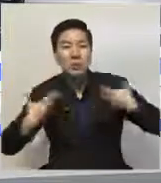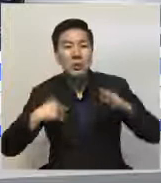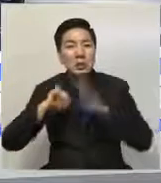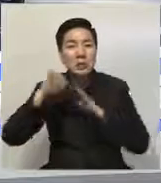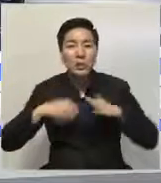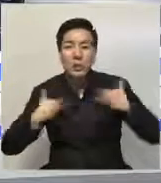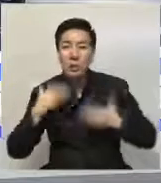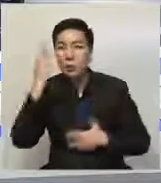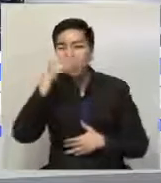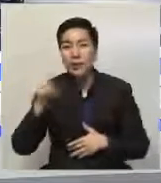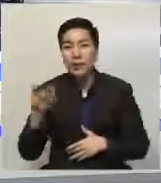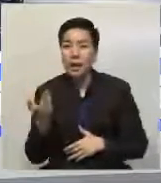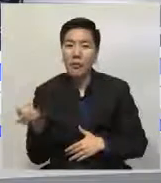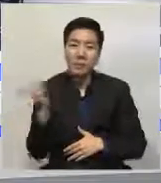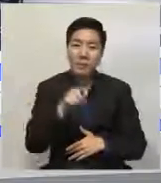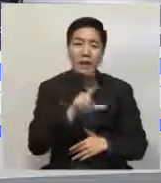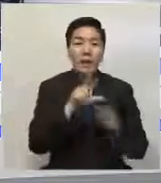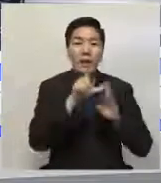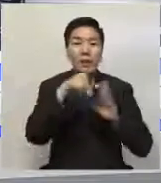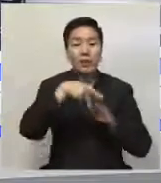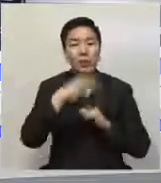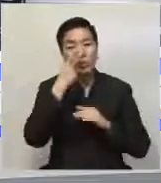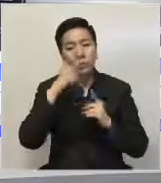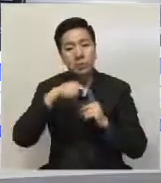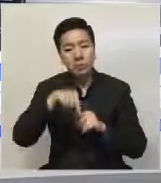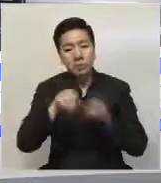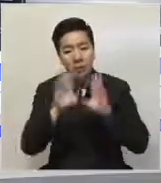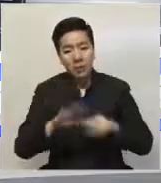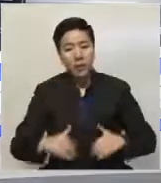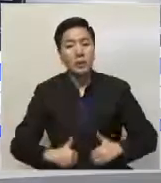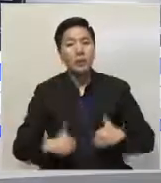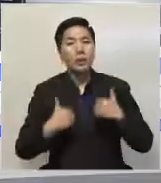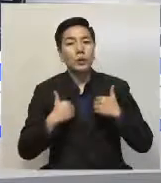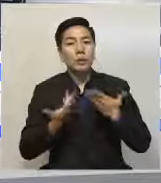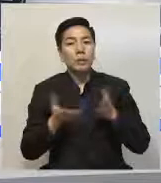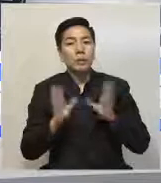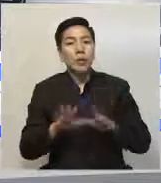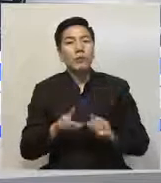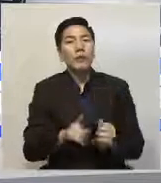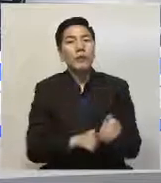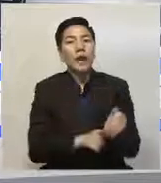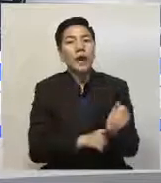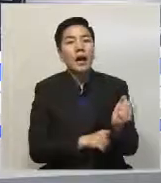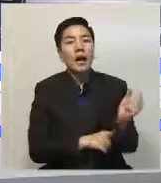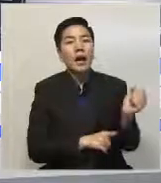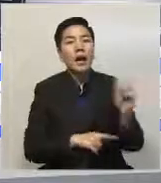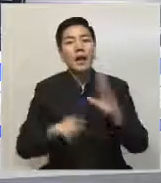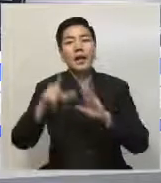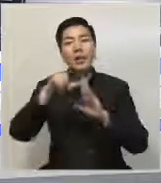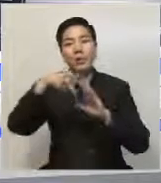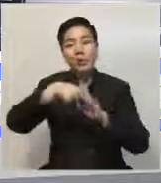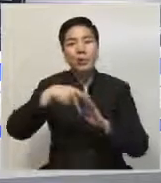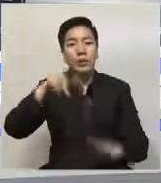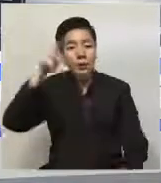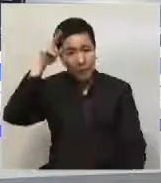ความสวยงามควบคู่กันไปแต่พอเรามาลำพูนเนี่ยเราจะรู้สึกนี่คือเสน่ห์ของชีวิตที่ใช้ชีวิตแบบช้า ๆลำพูนล